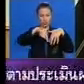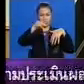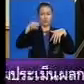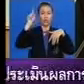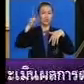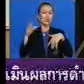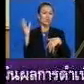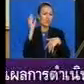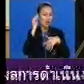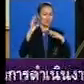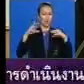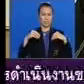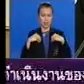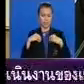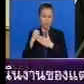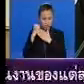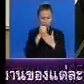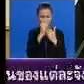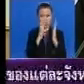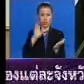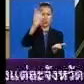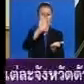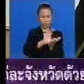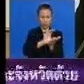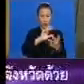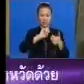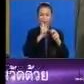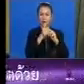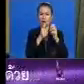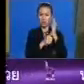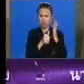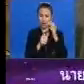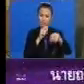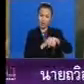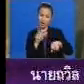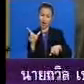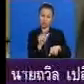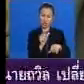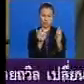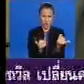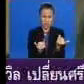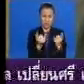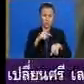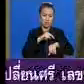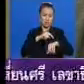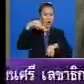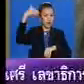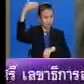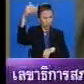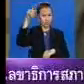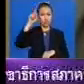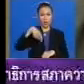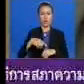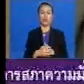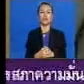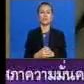ก็ควรมีการช่วยเหลือผู้ลงทุนในมาตรการแล้วก็เยียวยาทั้งระยะสั้นแล้วก็ระยะยาวครับขณะที่นายชาญยุทธเจน